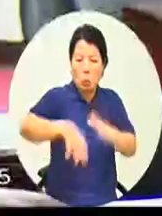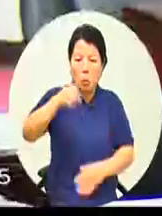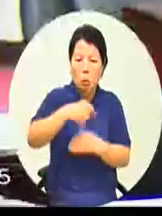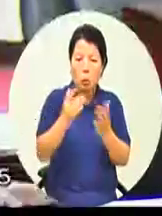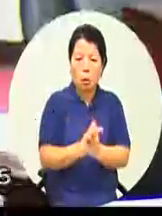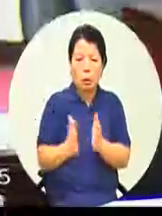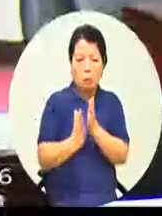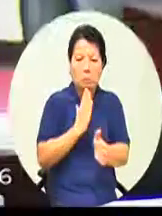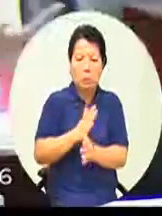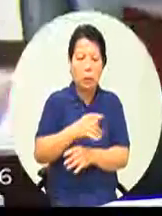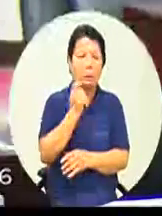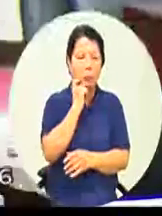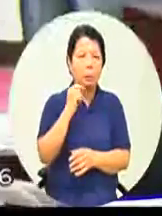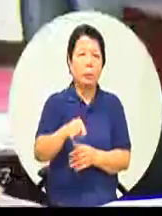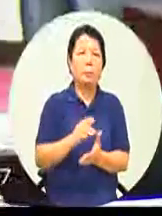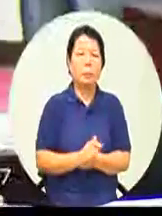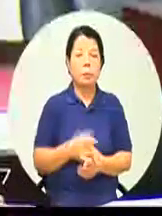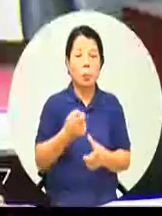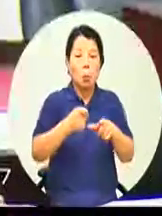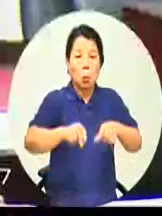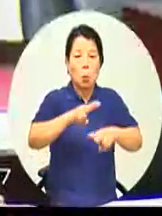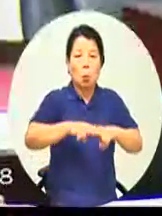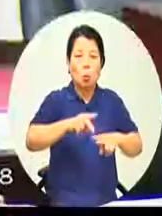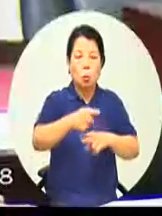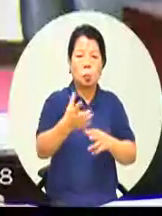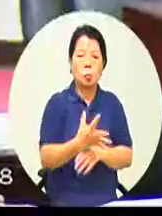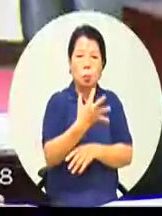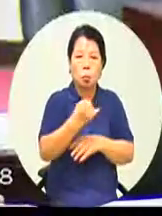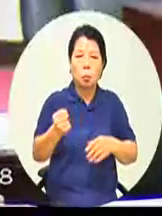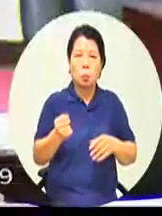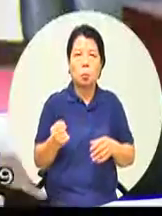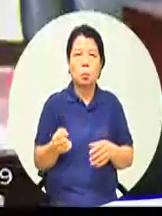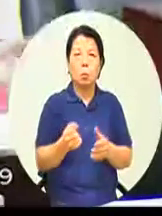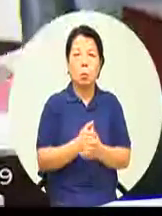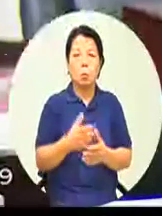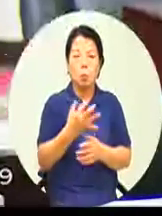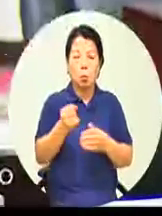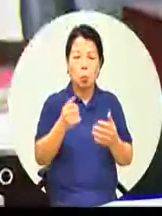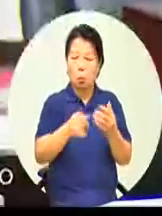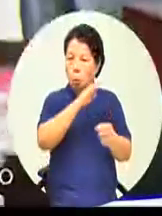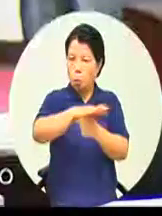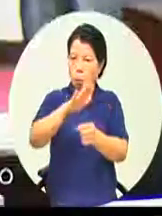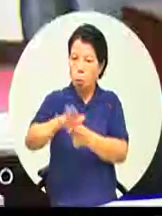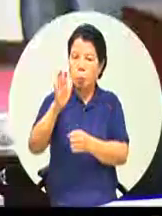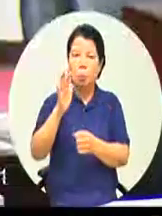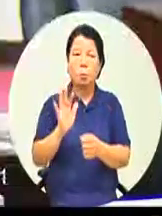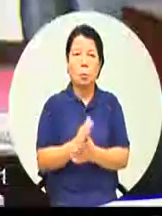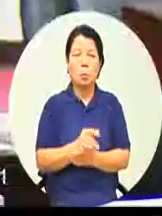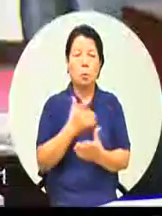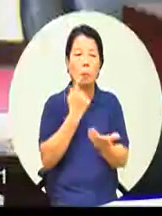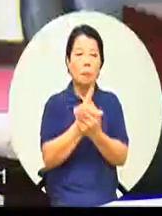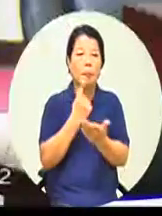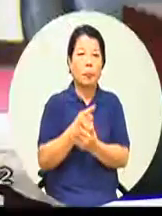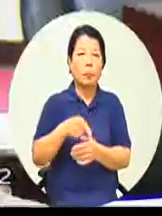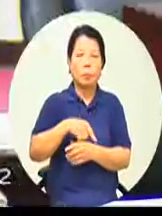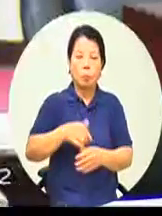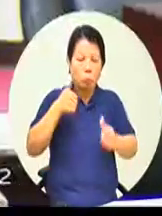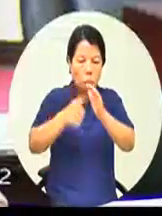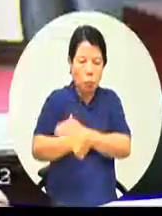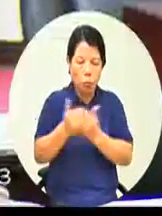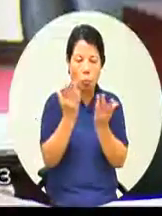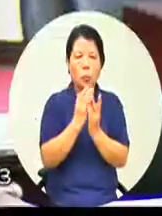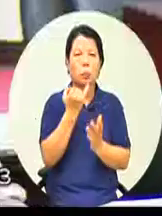排得到。那除非你公共化的这个数量已经达到一个很充分了，就是说任何人来，他都可以就